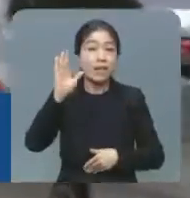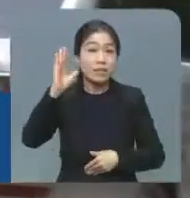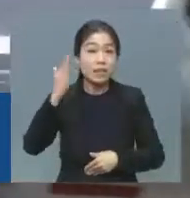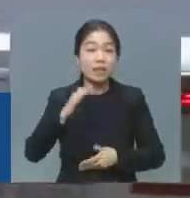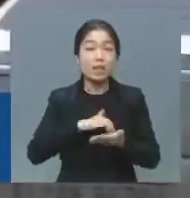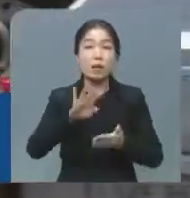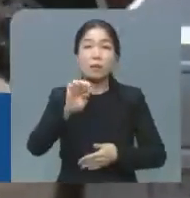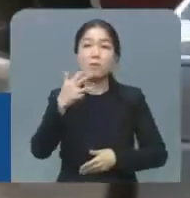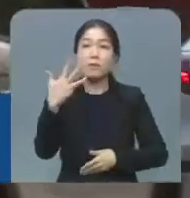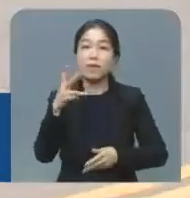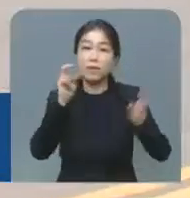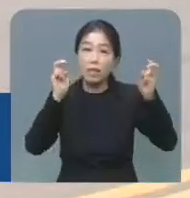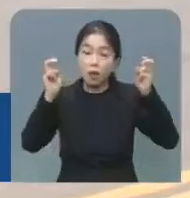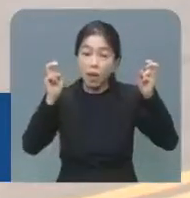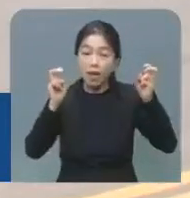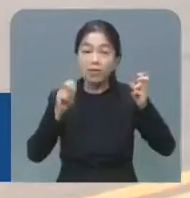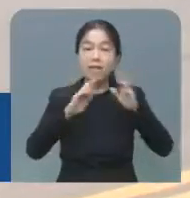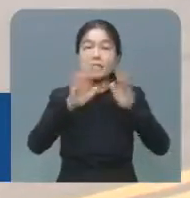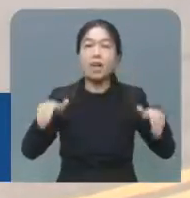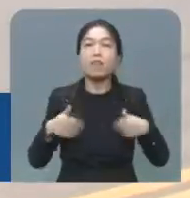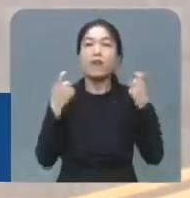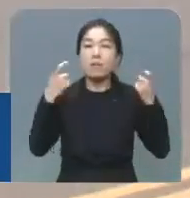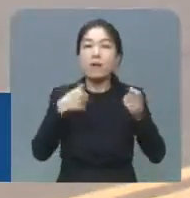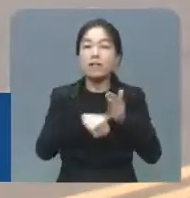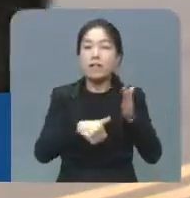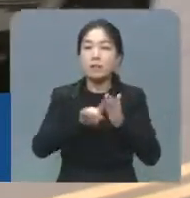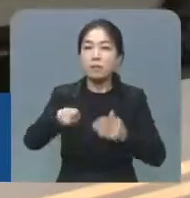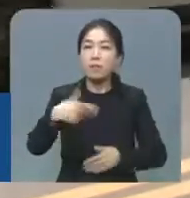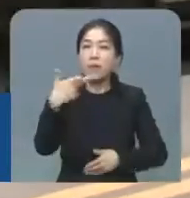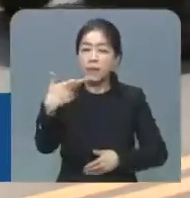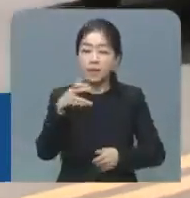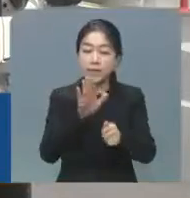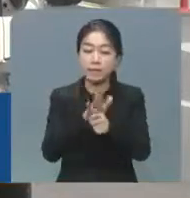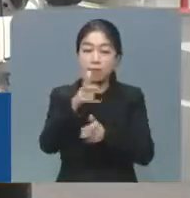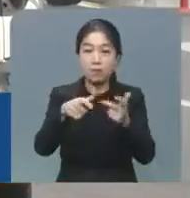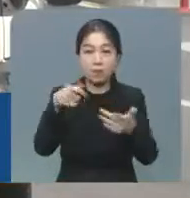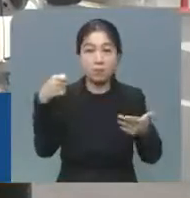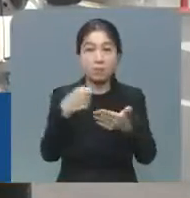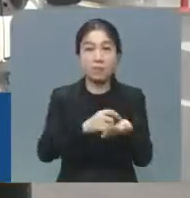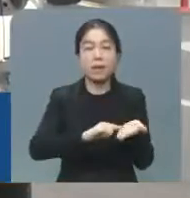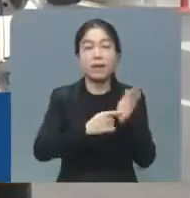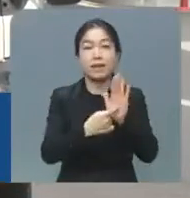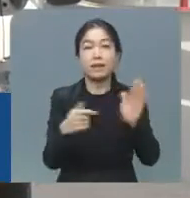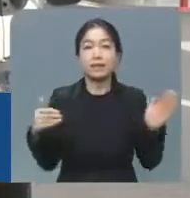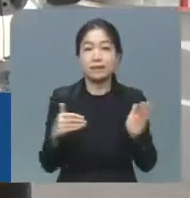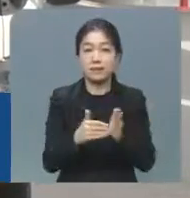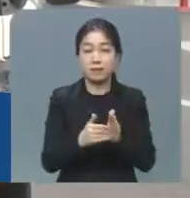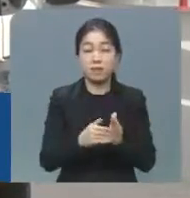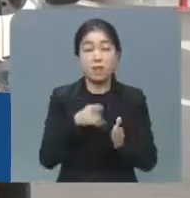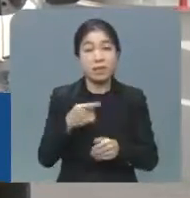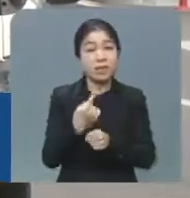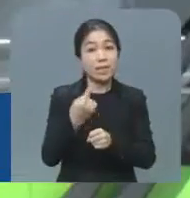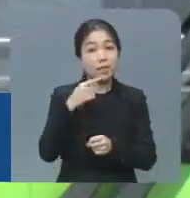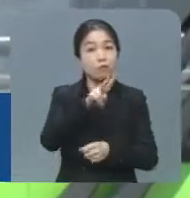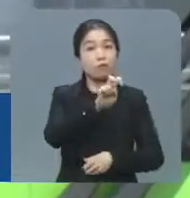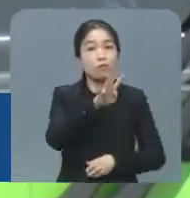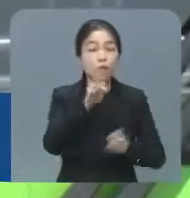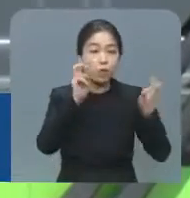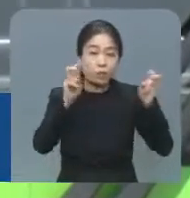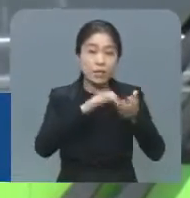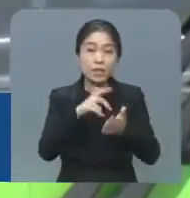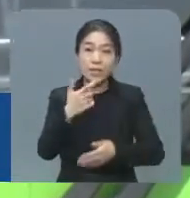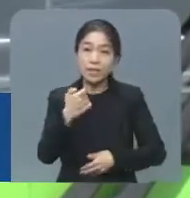48개 여행업체 의 전남 여행 상품 100 17개를 지원사업 으로 선정했다고 밝혔습니다 이런 진안의 24개 업체